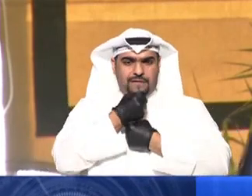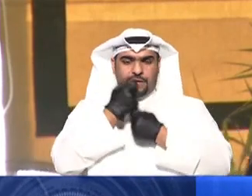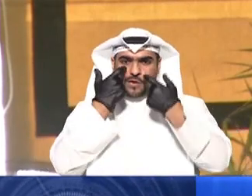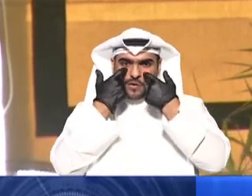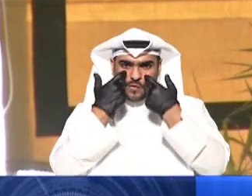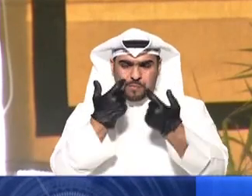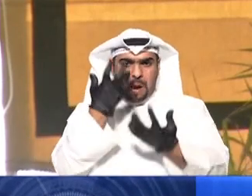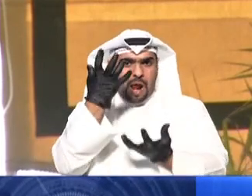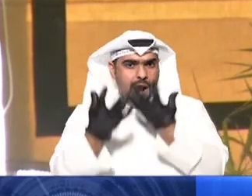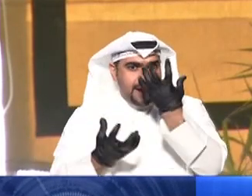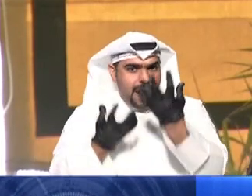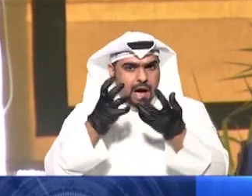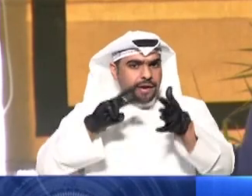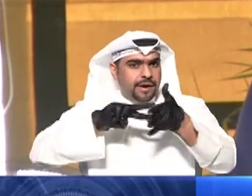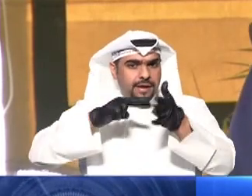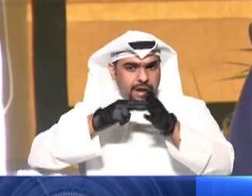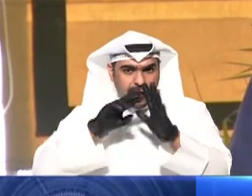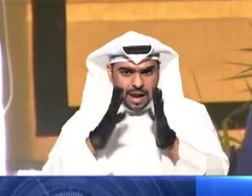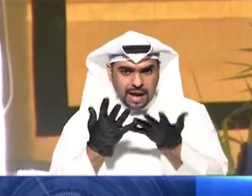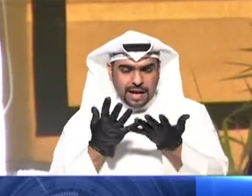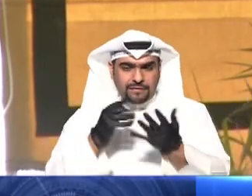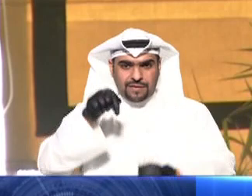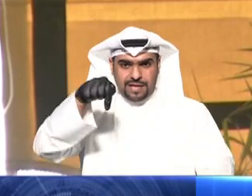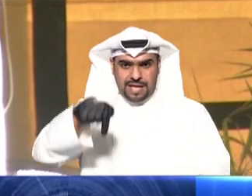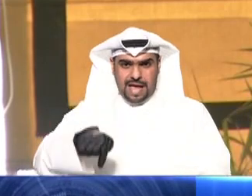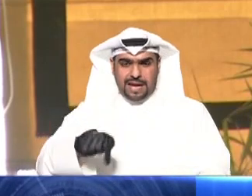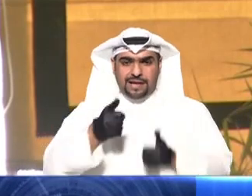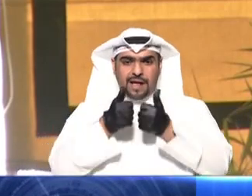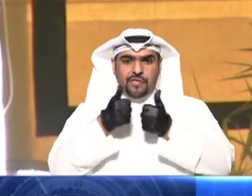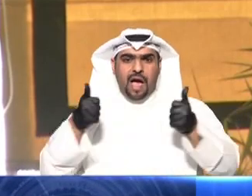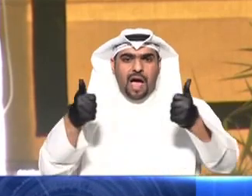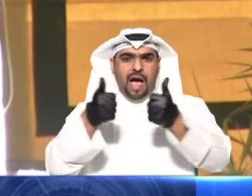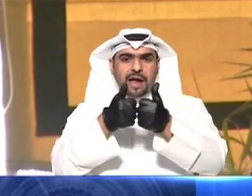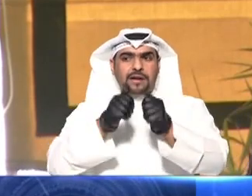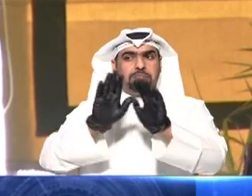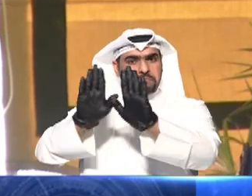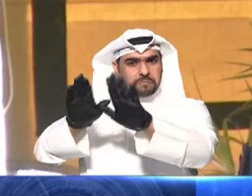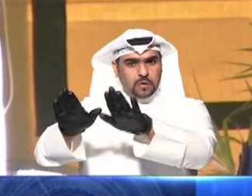الأهالي الآن عندهم الوقت والسعة الكافية بطبعا